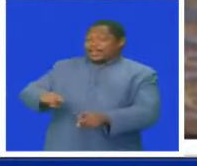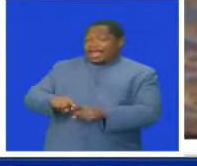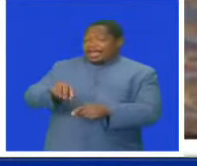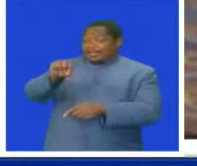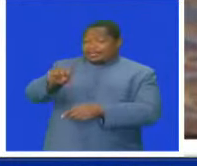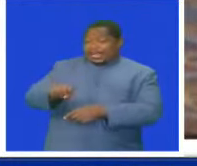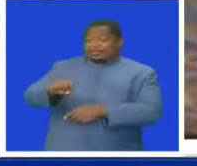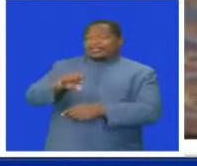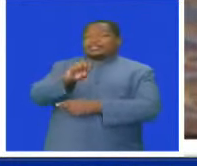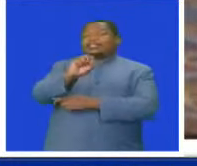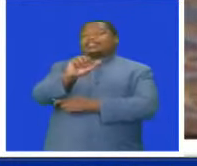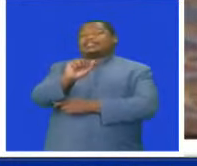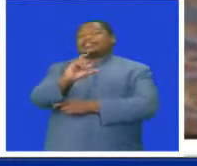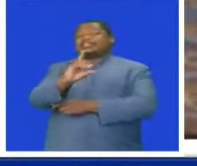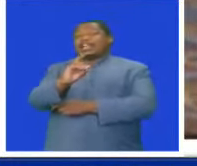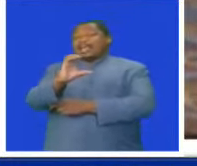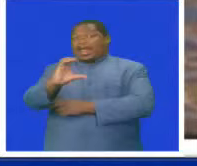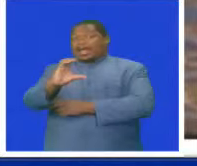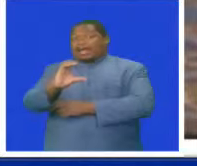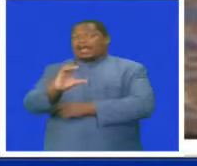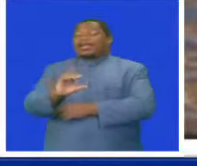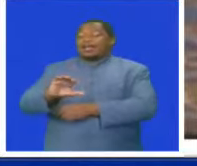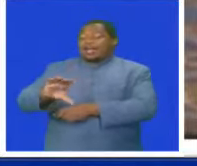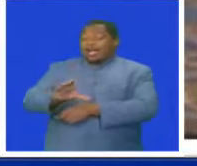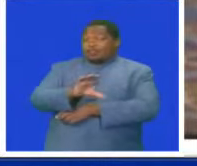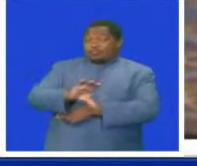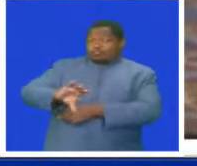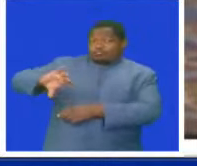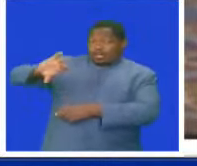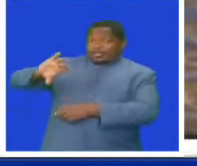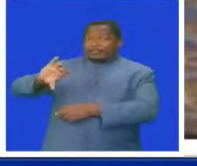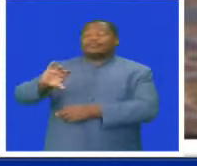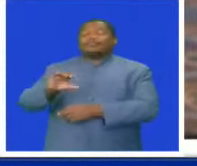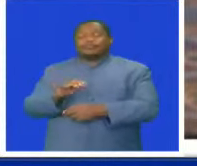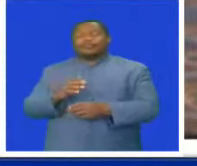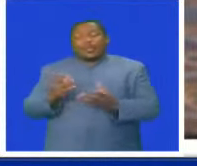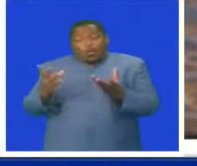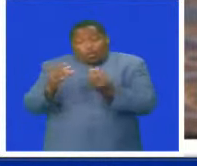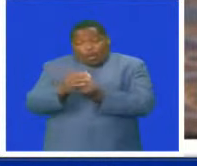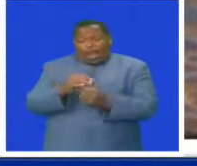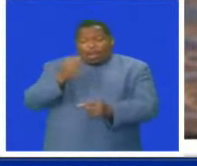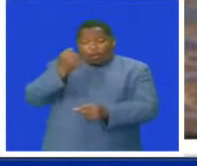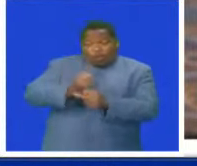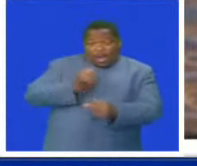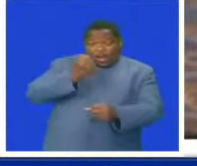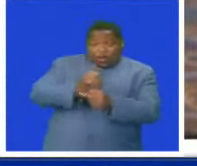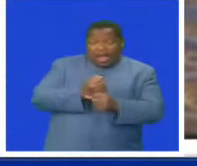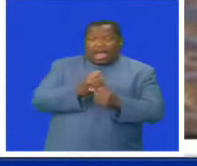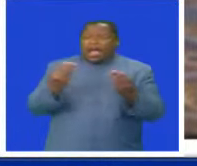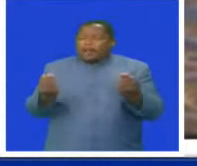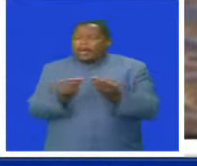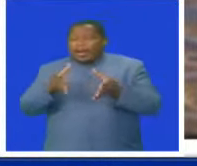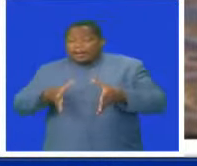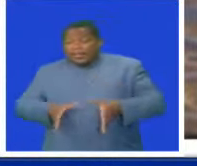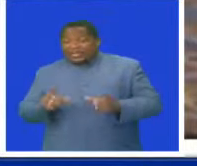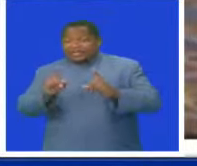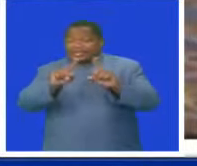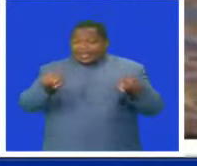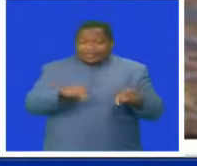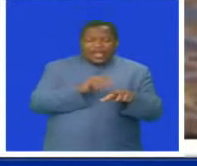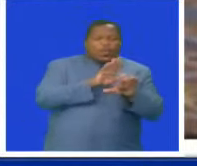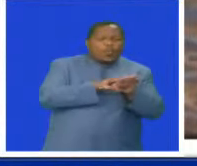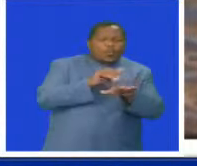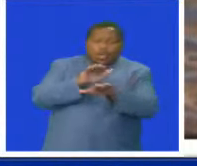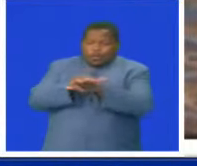sakayafuna ukuyiqala le ndlela yokubuka ukuthi ke jabantu laba stateless bangenti kanjani. Sisebenza ke nalaba ke